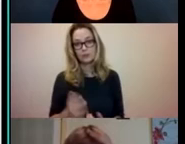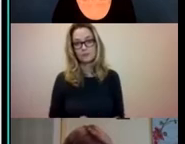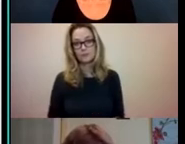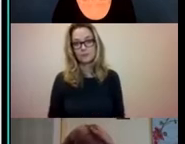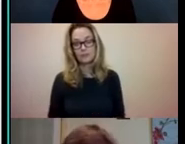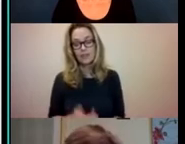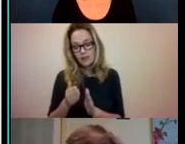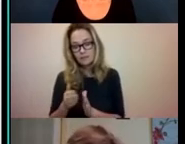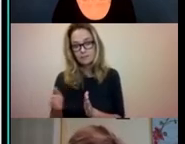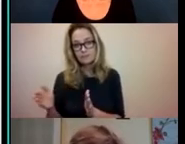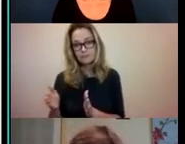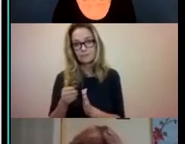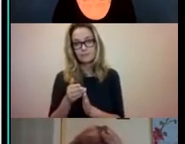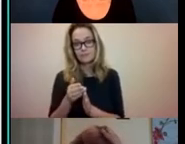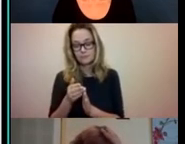Vanaf dat moment